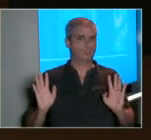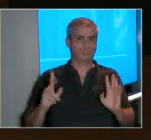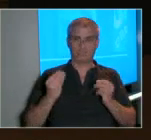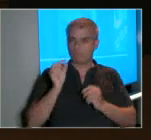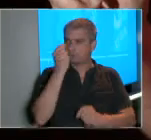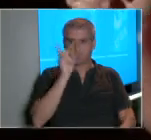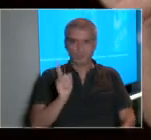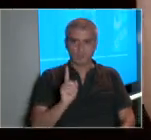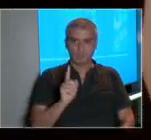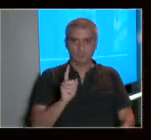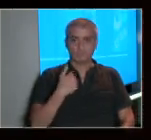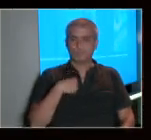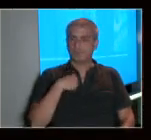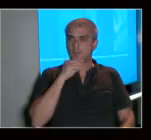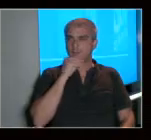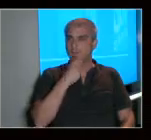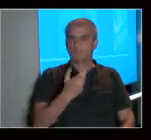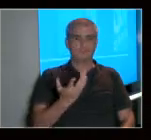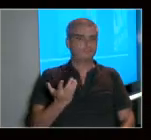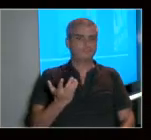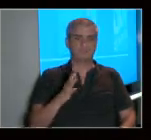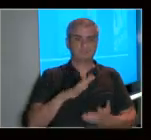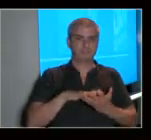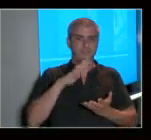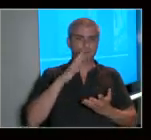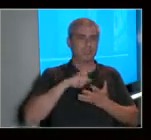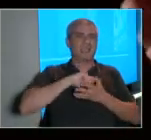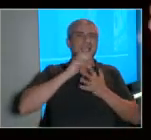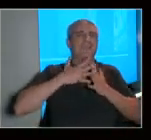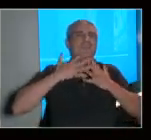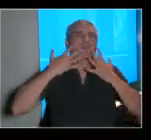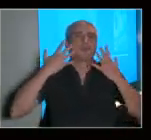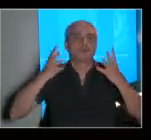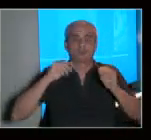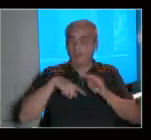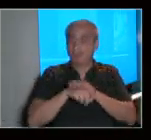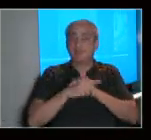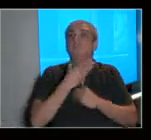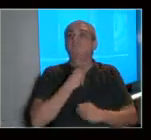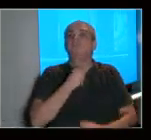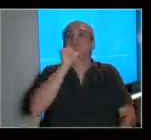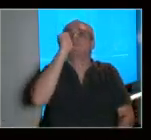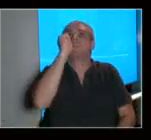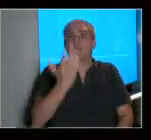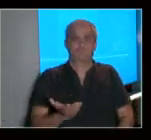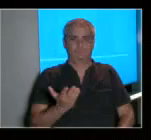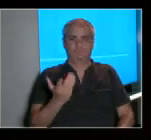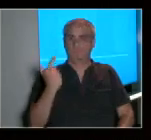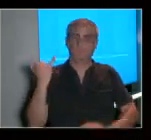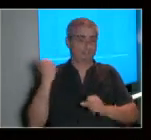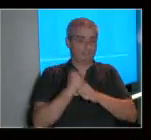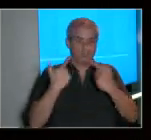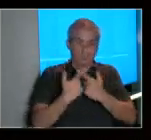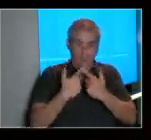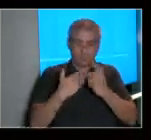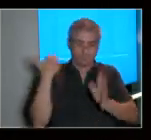משהו זניח. אנחנו מדברים על הסתברות של היקפים אדירים של פליטים צמאים למים, שיביאו